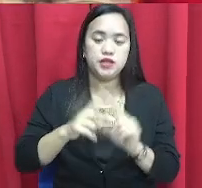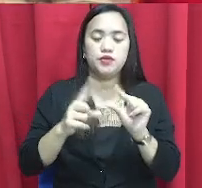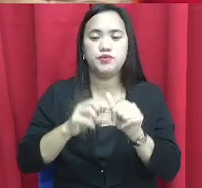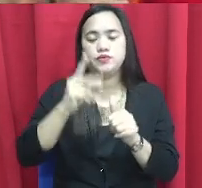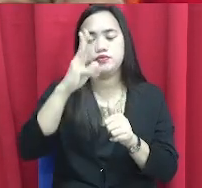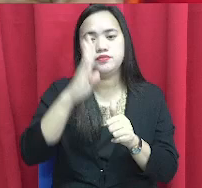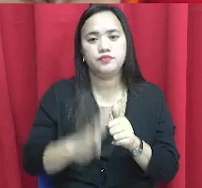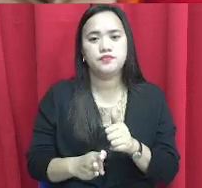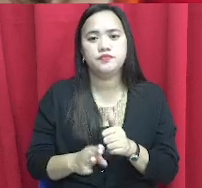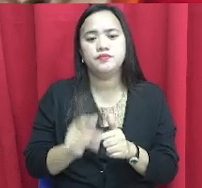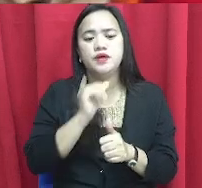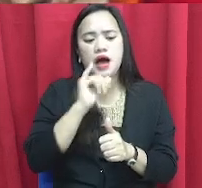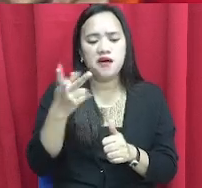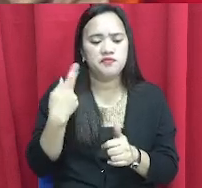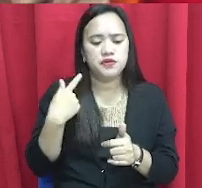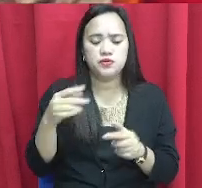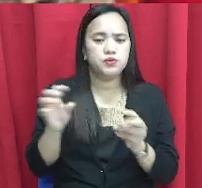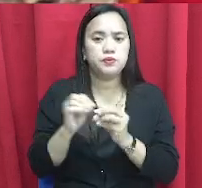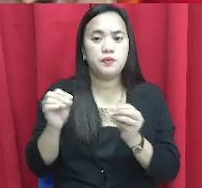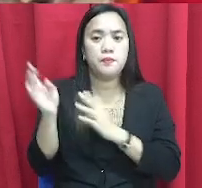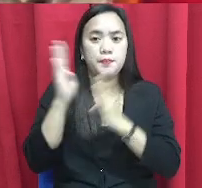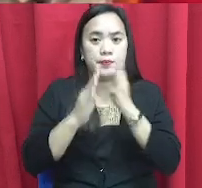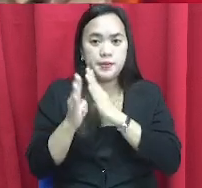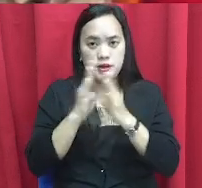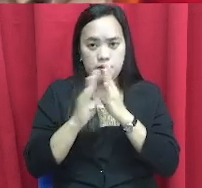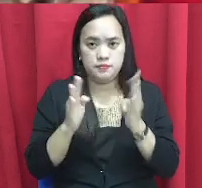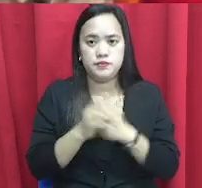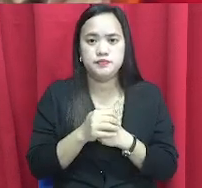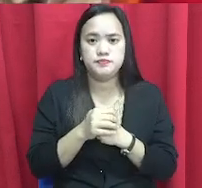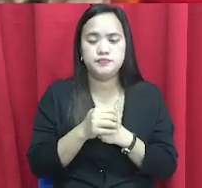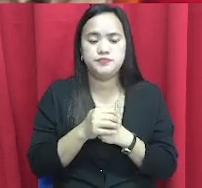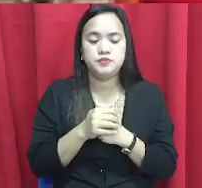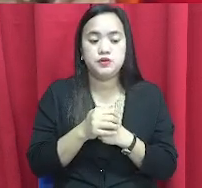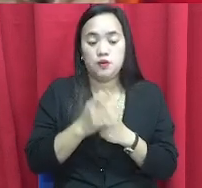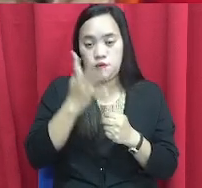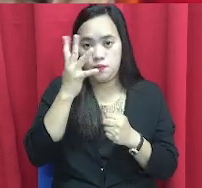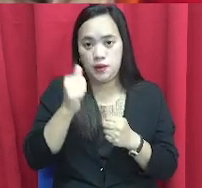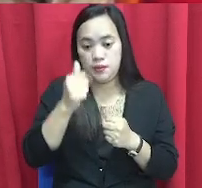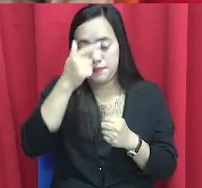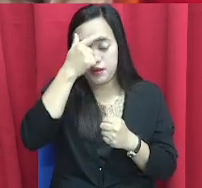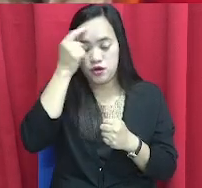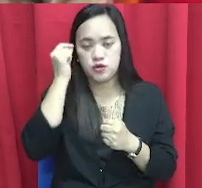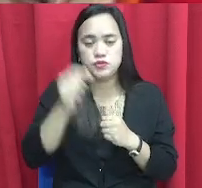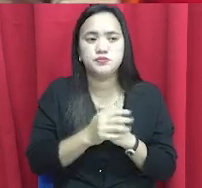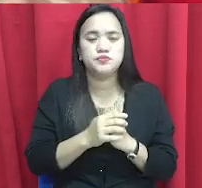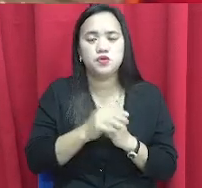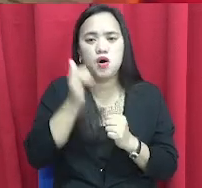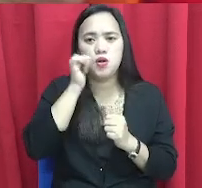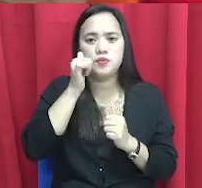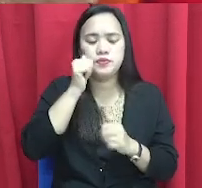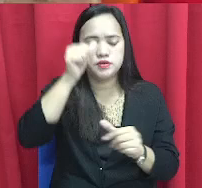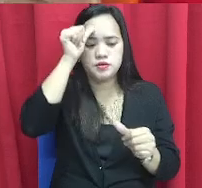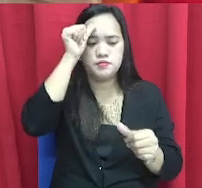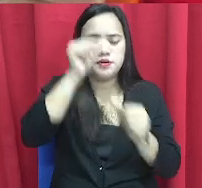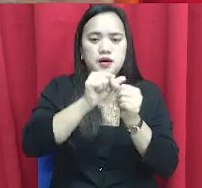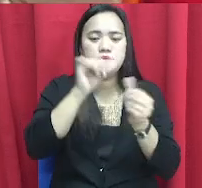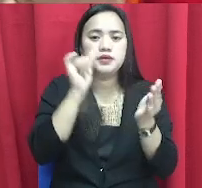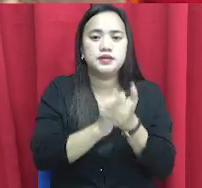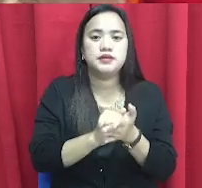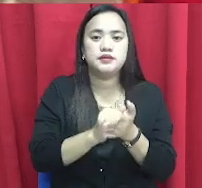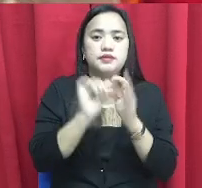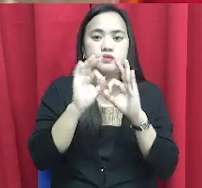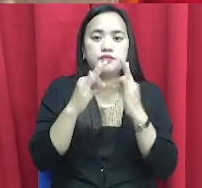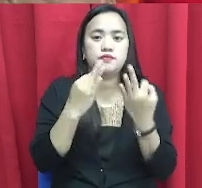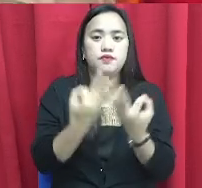salita Hindi po magkakaroon ng problema sa loob ng tahanan kasi bakit Amen tandaan po natin that the family ay